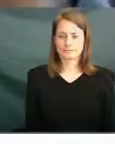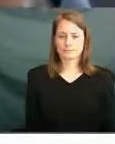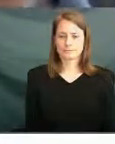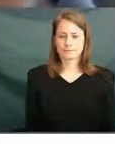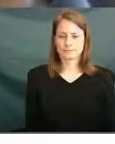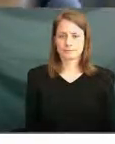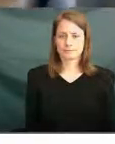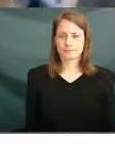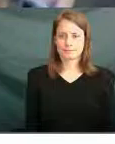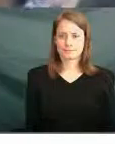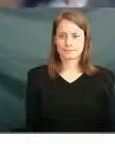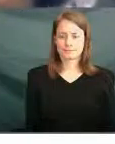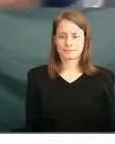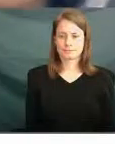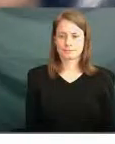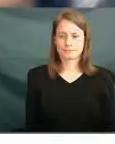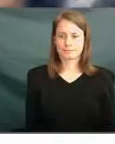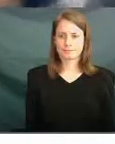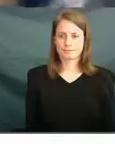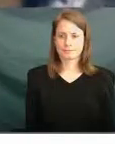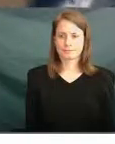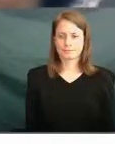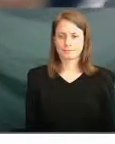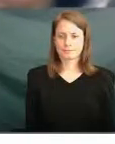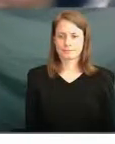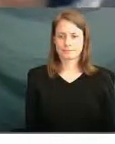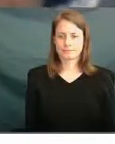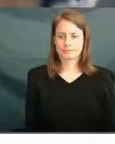med? Ja. Hva kan vi gjøre da?